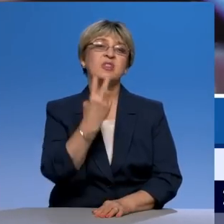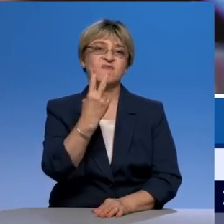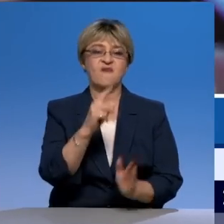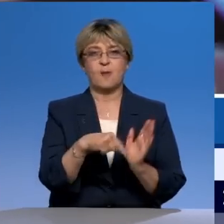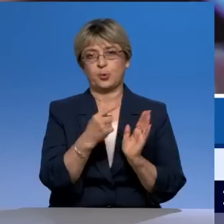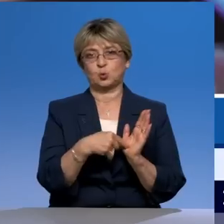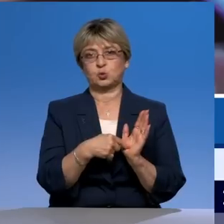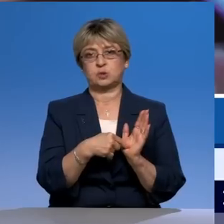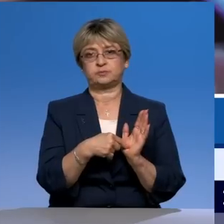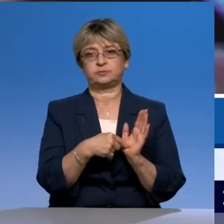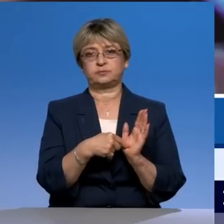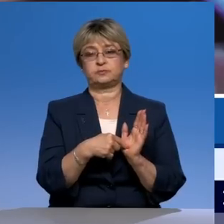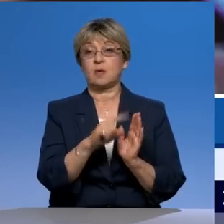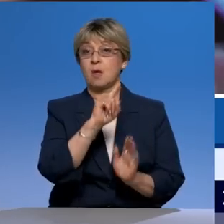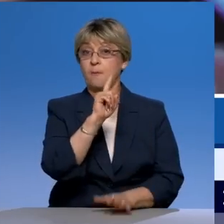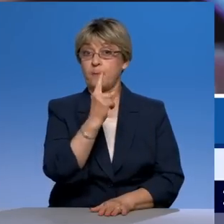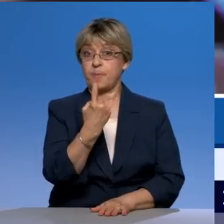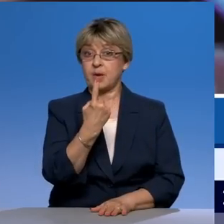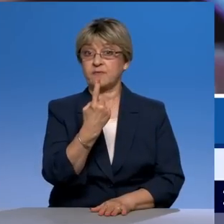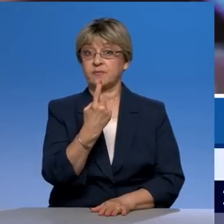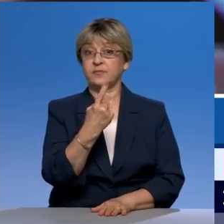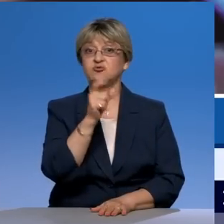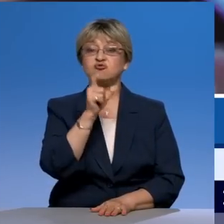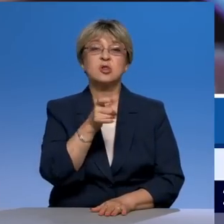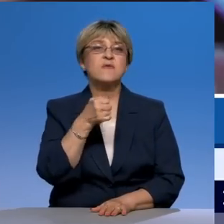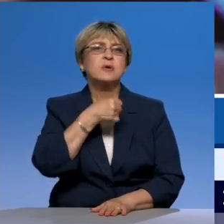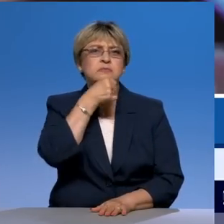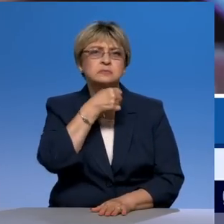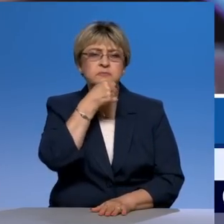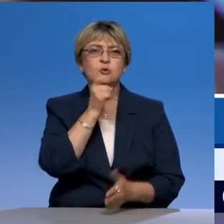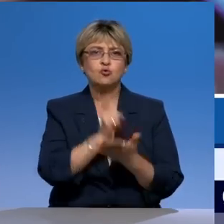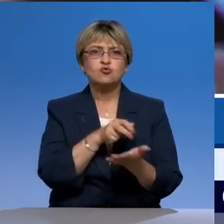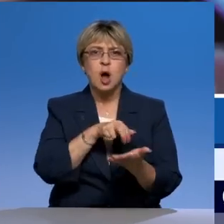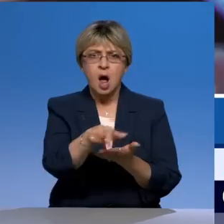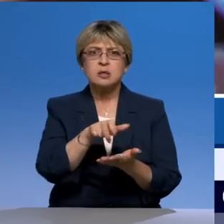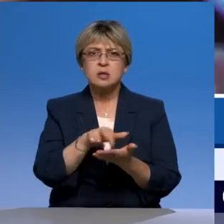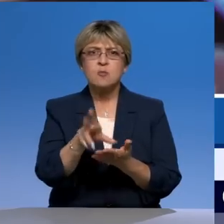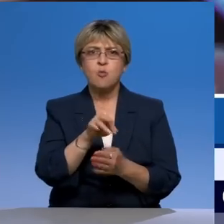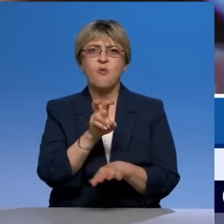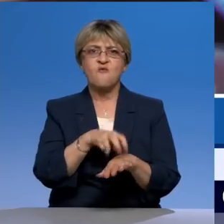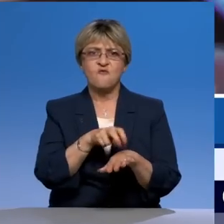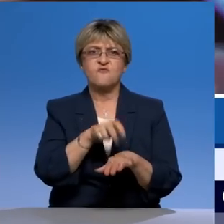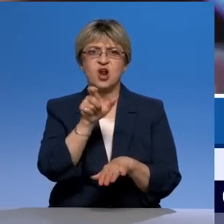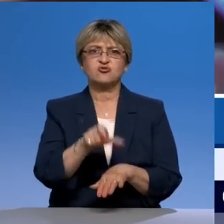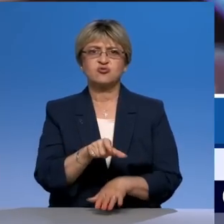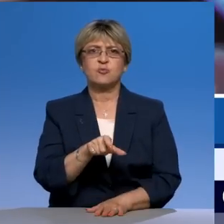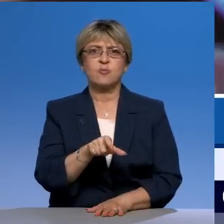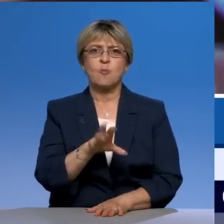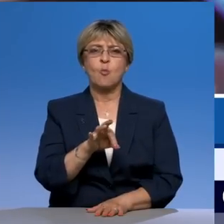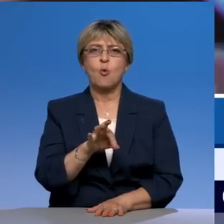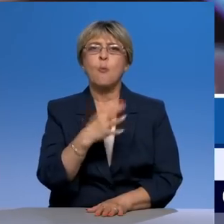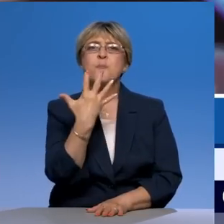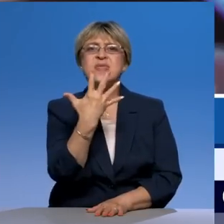здравствуйте. Пожалуйста. Первый, человек в возрасте должен ходить по врачам практически, ну, как минимум по 5